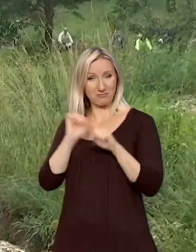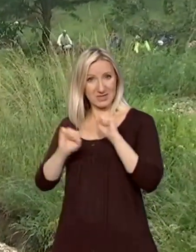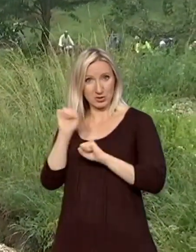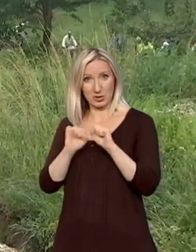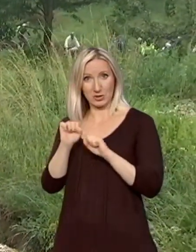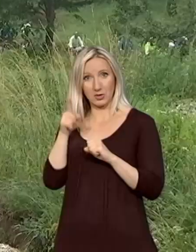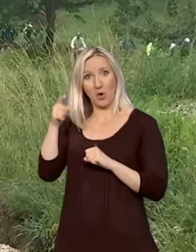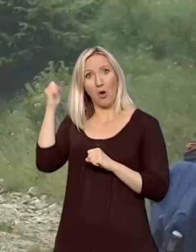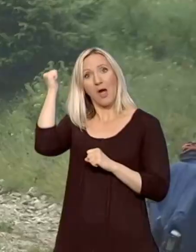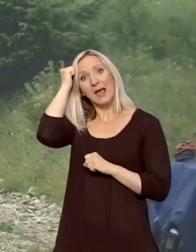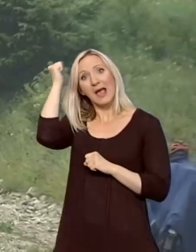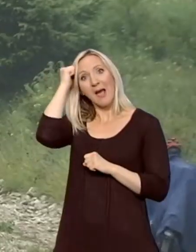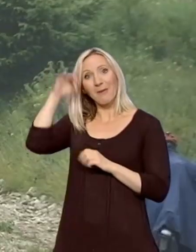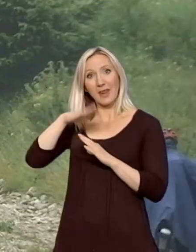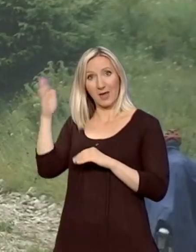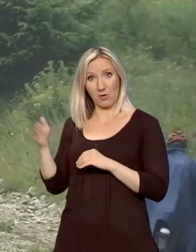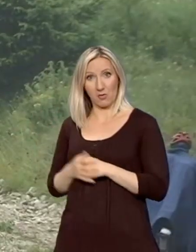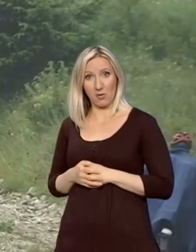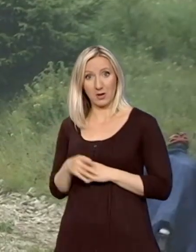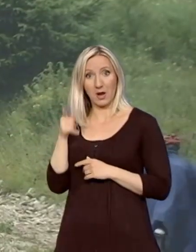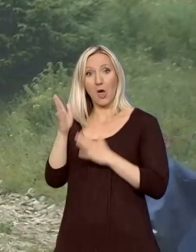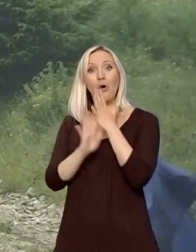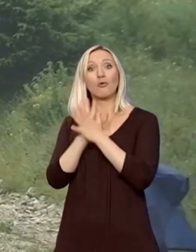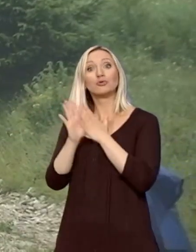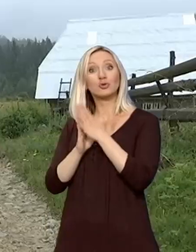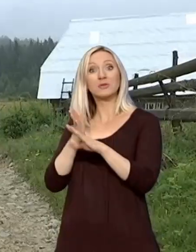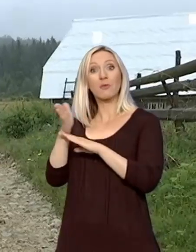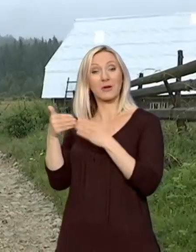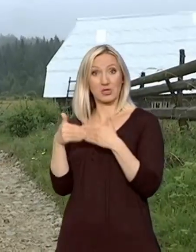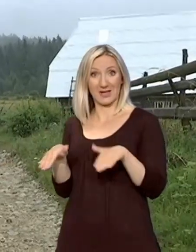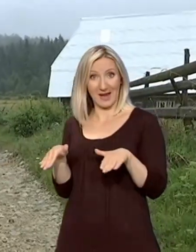280 km maratona, u šumi smo prešli granicu sa Crnom Gorom.